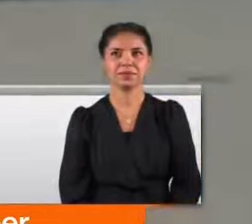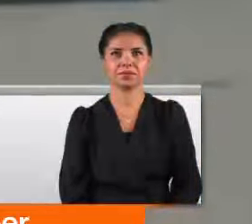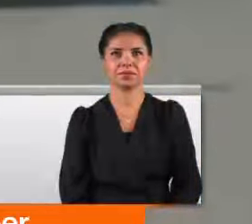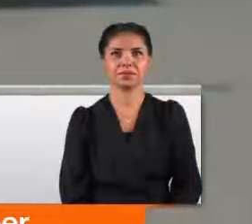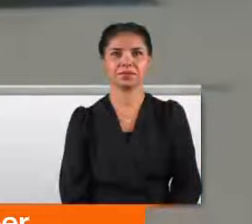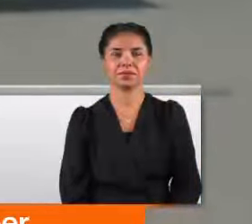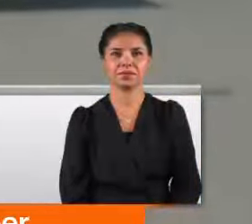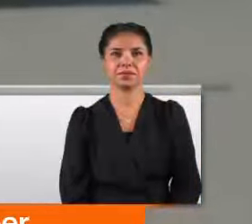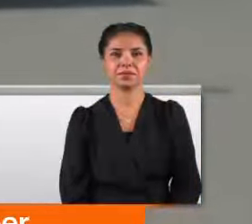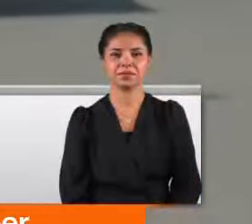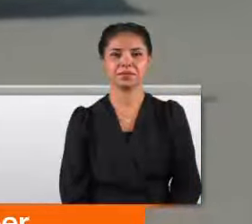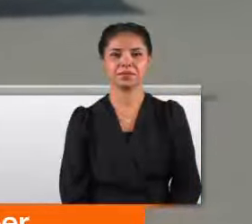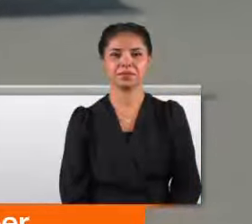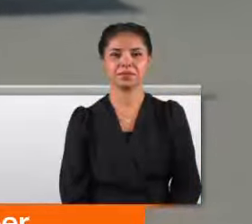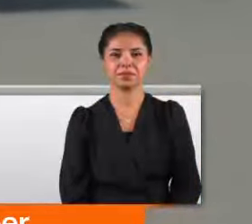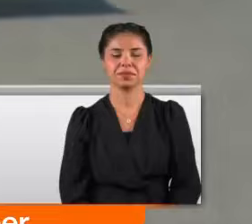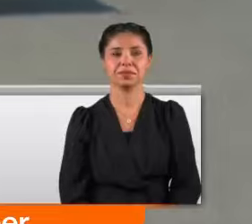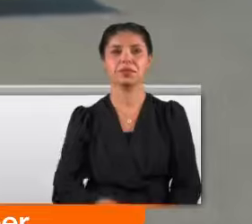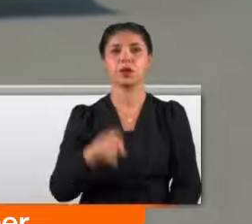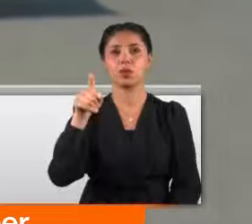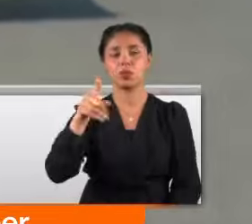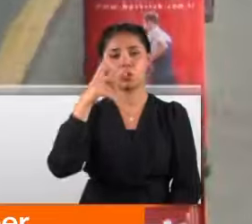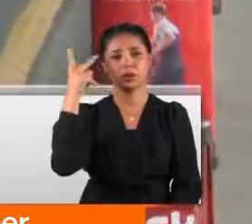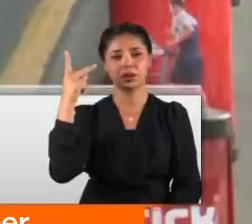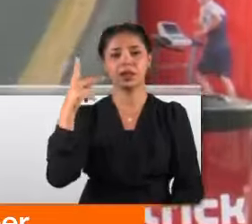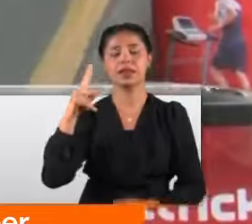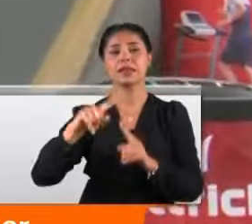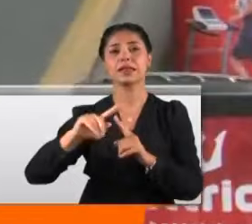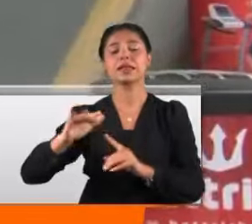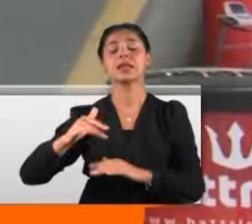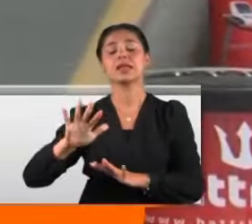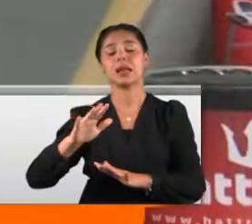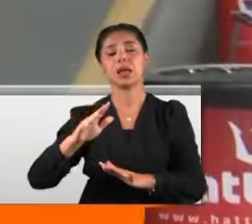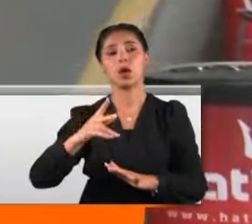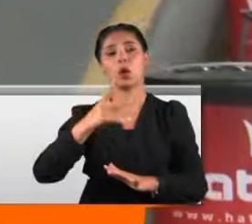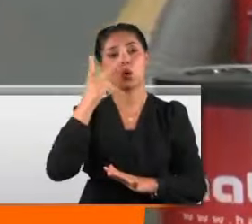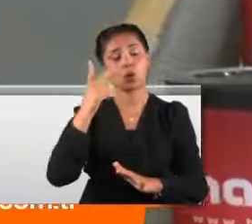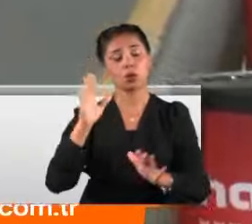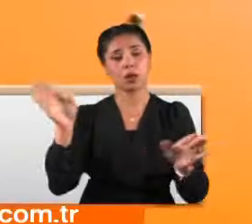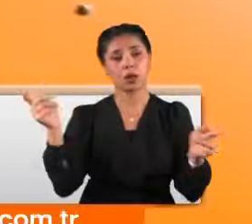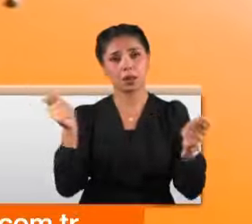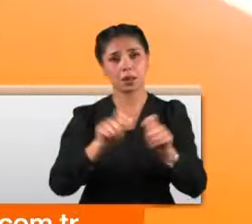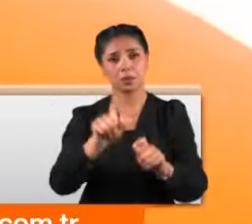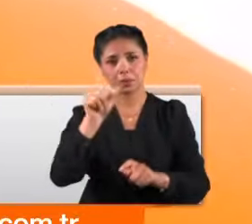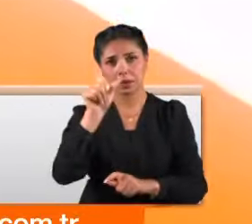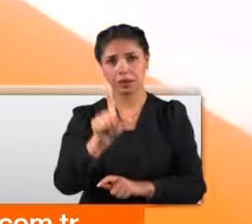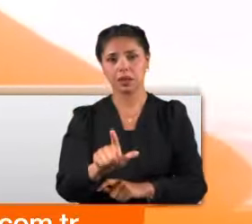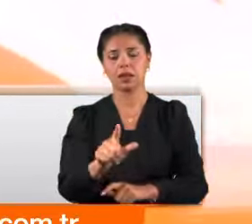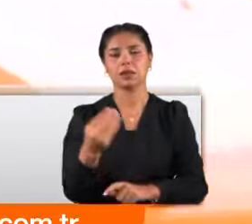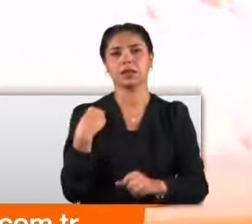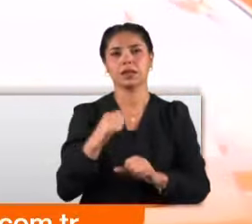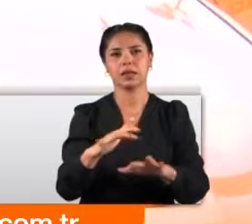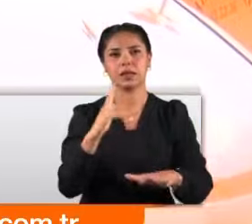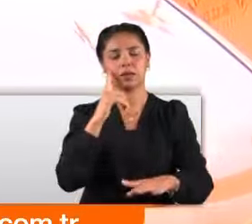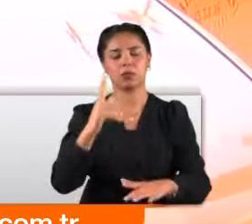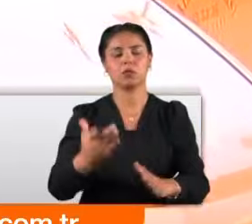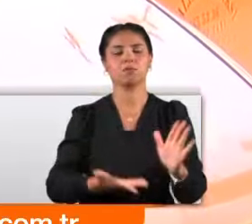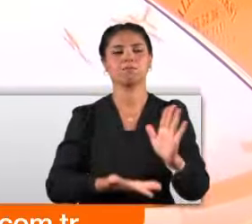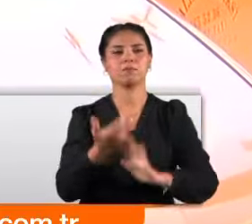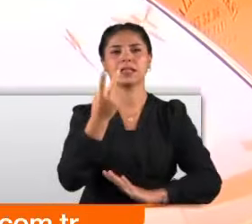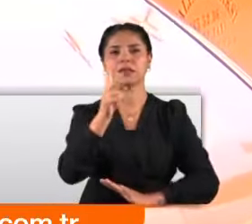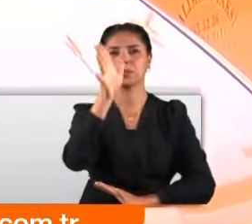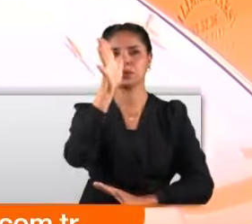Fazla taksi göz çıkartmaz ama korsanı kapatmaları lazım. Hem yolcu seçme ve nakit zorunluluğu yeni sistemle kalktı hem de yeni